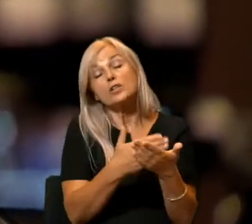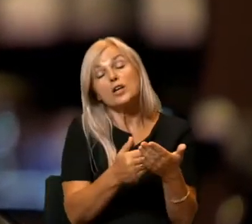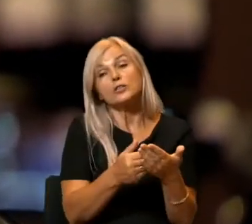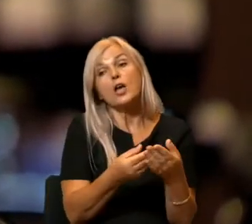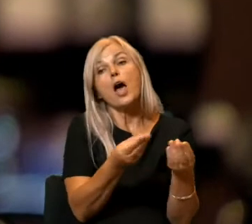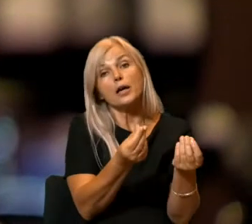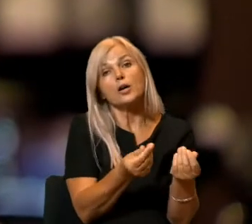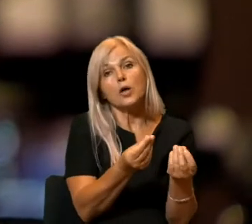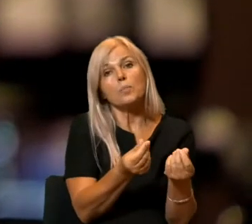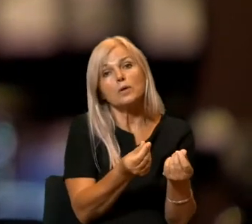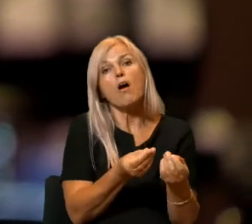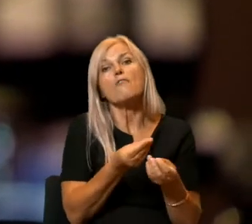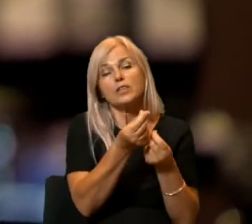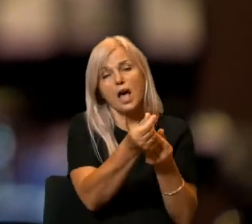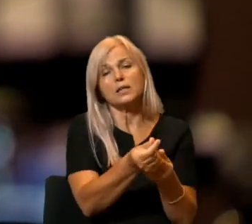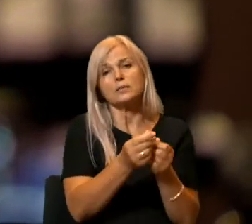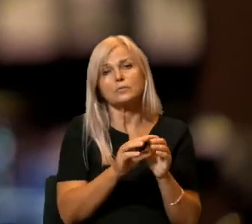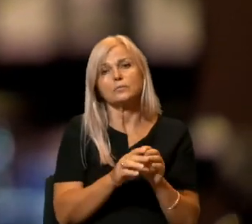ekonomii finansów.